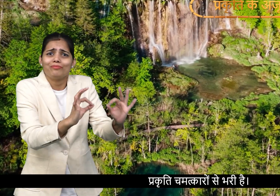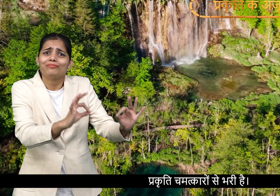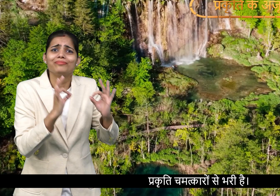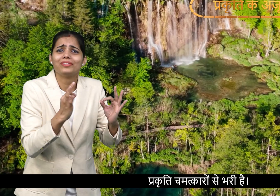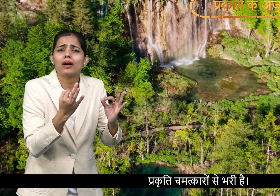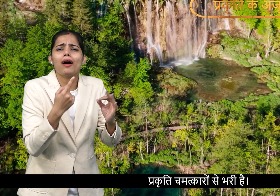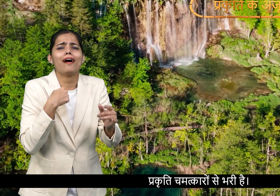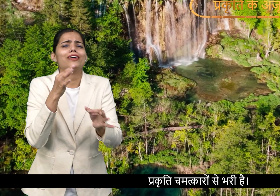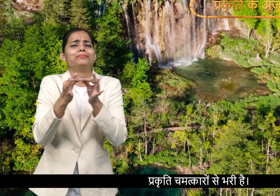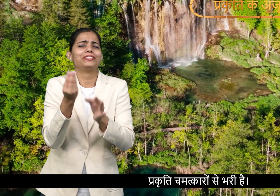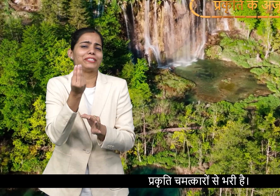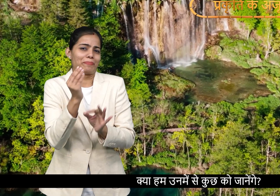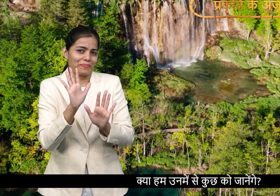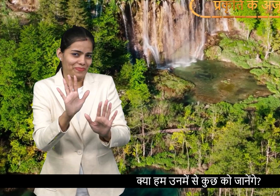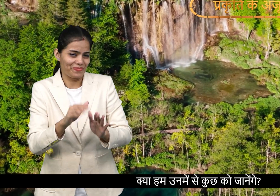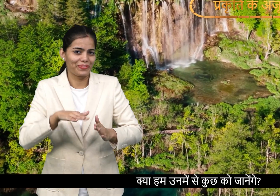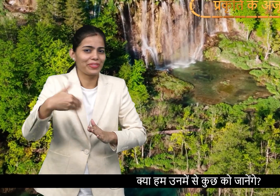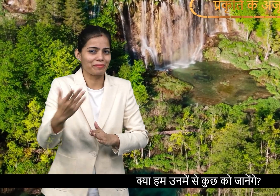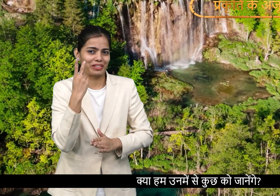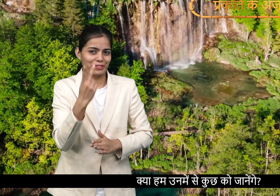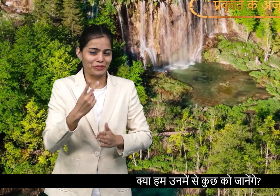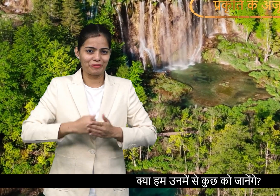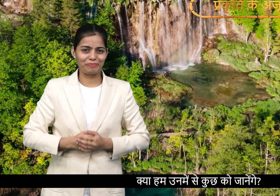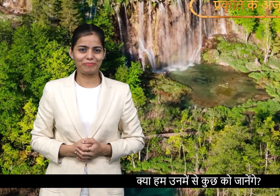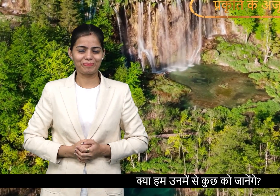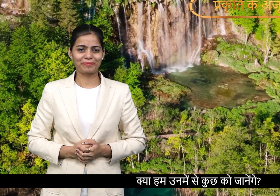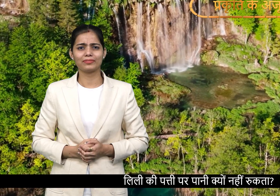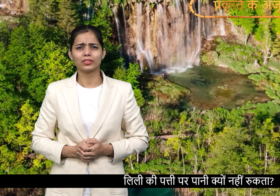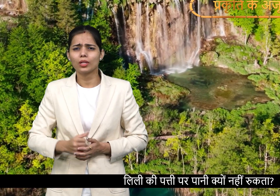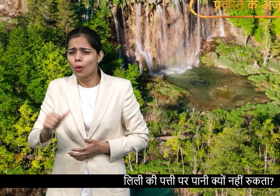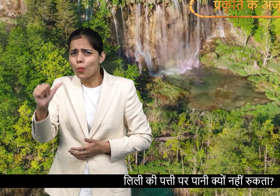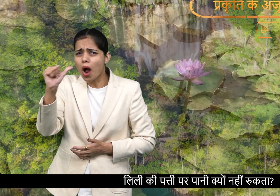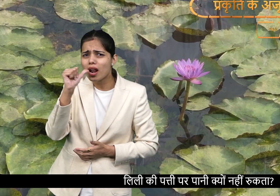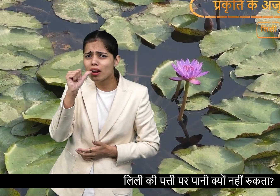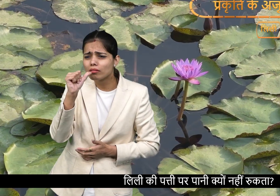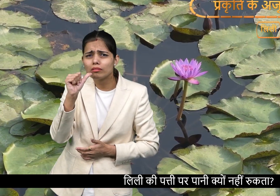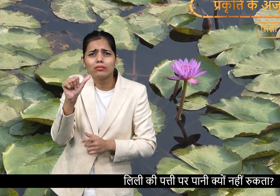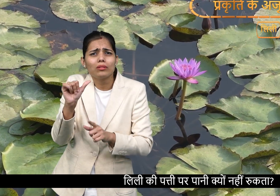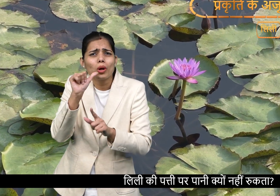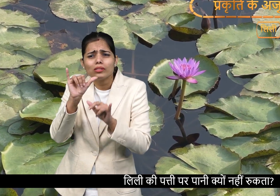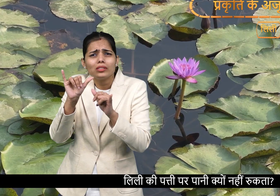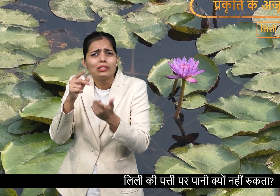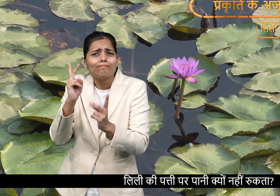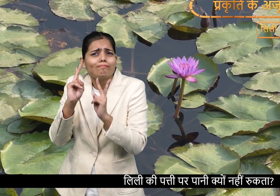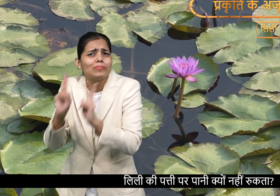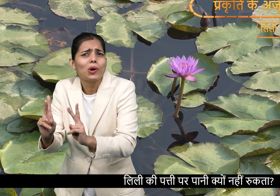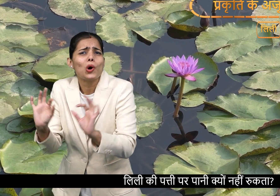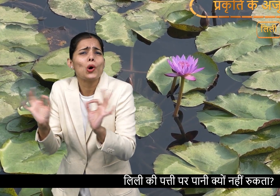प्रकृति चमत्कारों से भरी है। क्या हम उनमें से कुछ को जानेंगे? लिली की पत्ती पर पानी क्यों नहीं